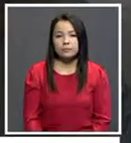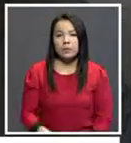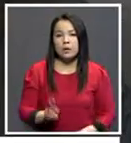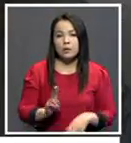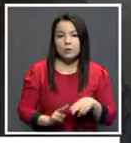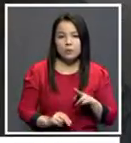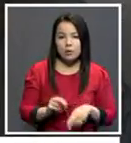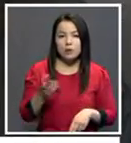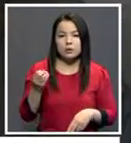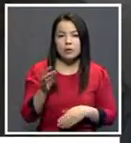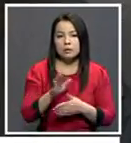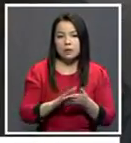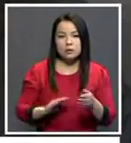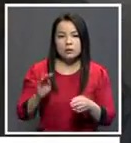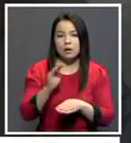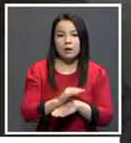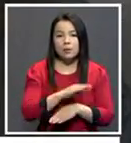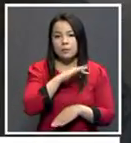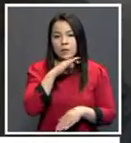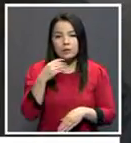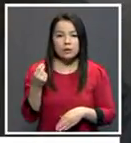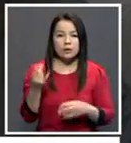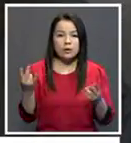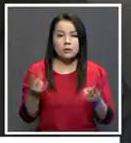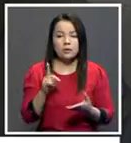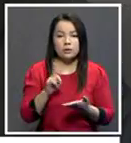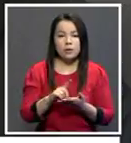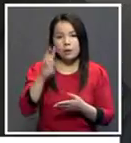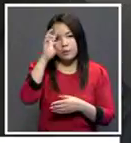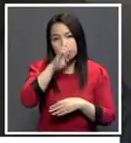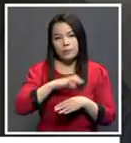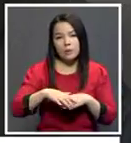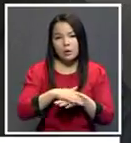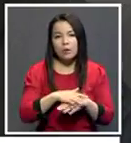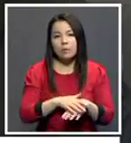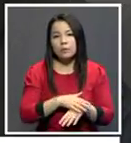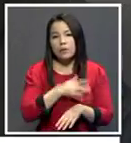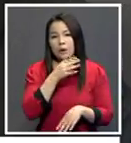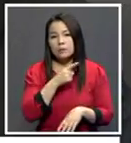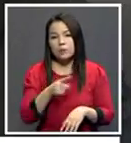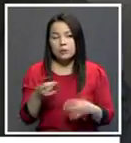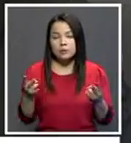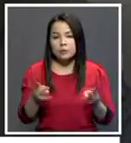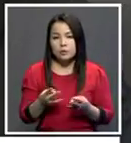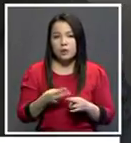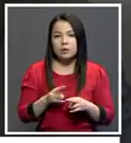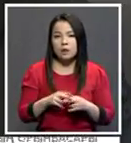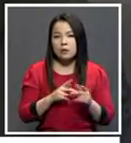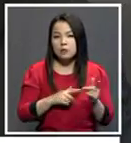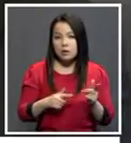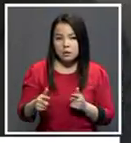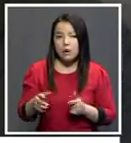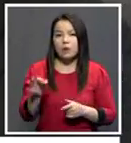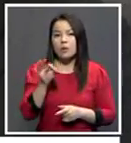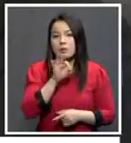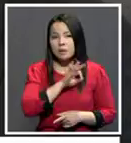Құрылыспен сала беретін болсақ, ол көптеген қаражат қажет ететін мемлекеттен. Көптеген уақытты қажет етеді. Сондықтан біз дайын нәрсені